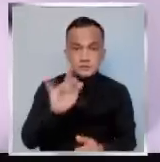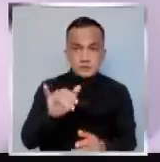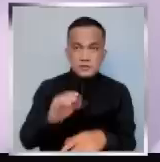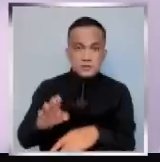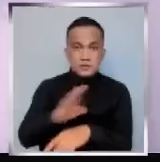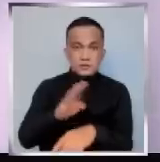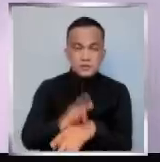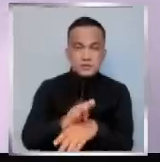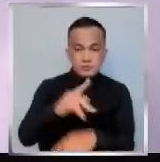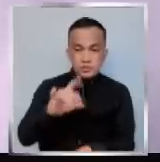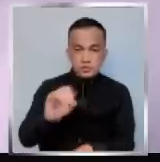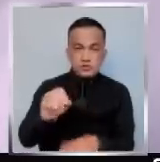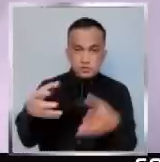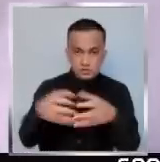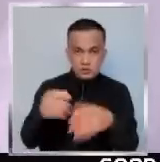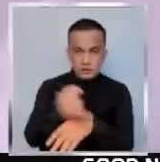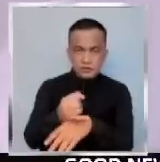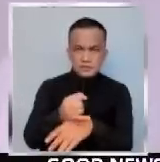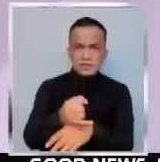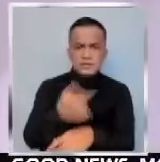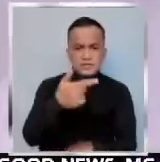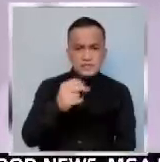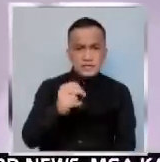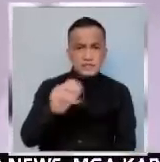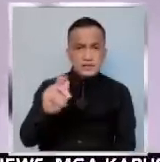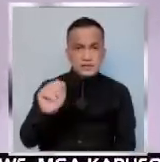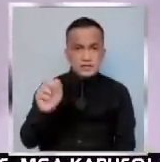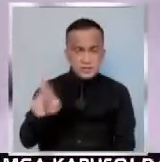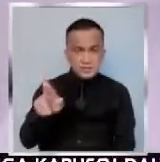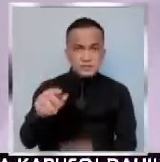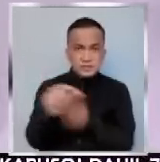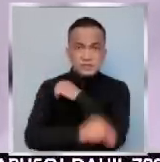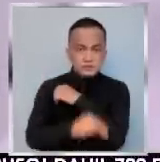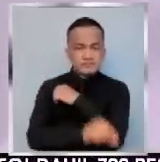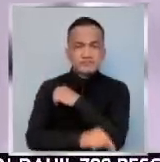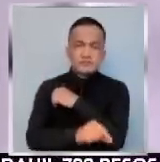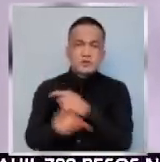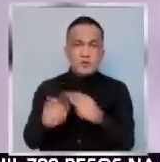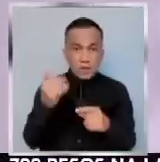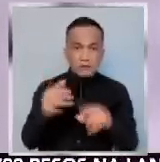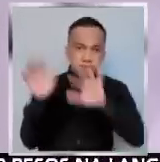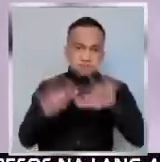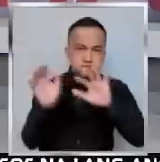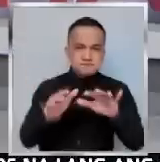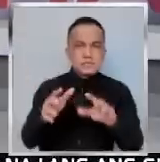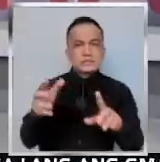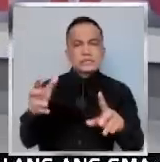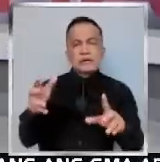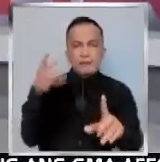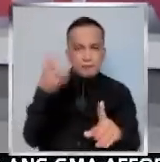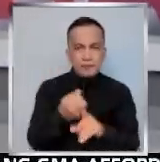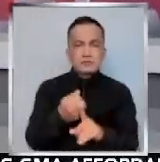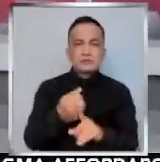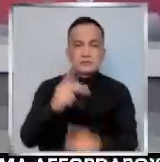Islands at ang General Nacar sa Quezon Province. Bunsod ng matinding pinsala ng Super Bagyong Carding. Kabilang dyan